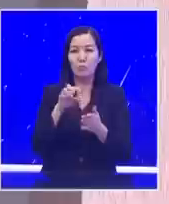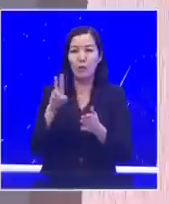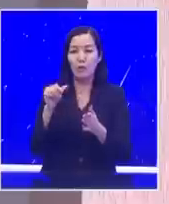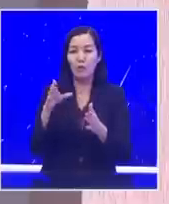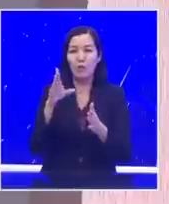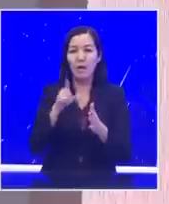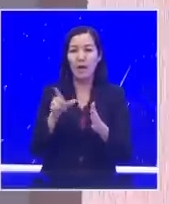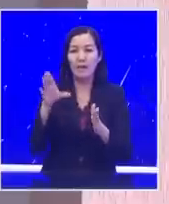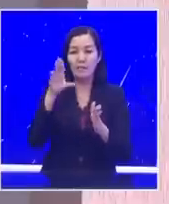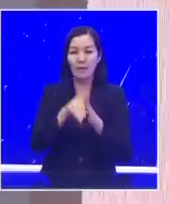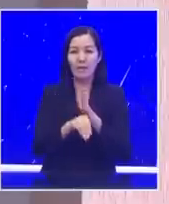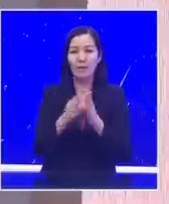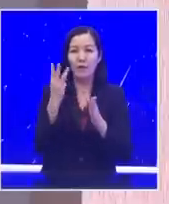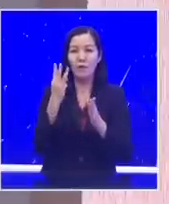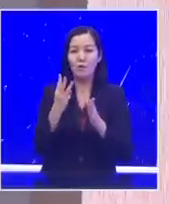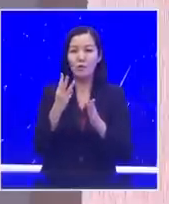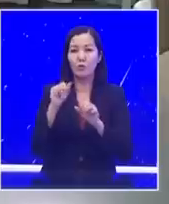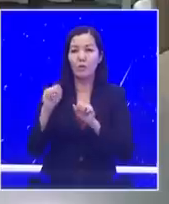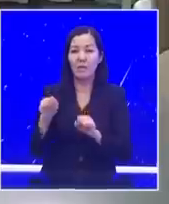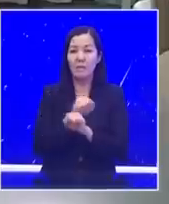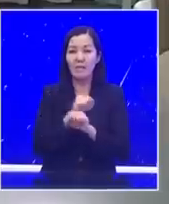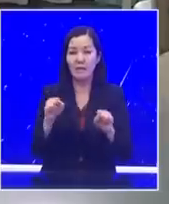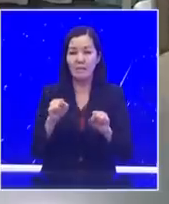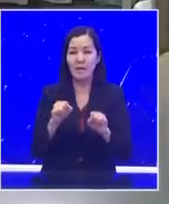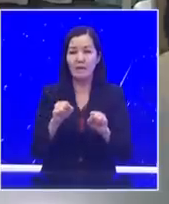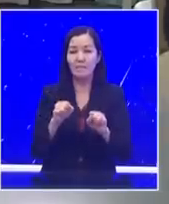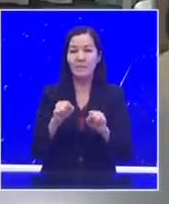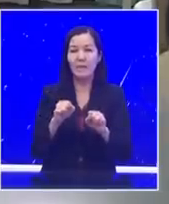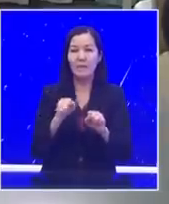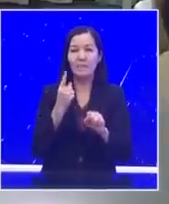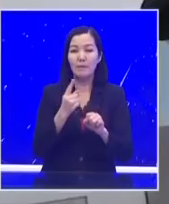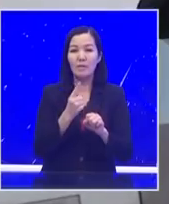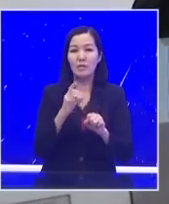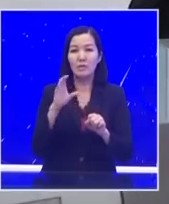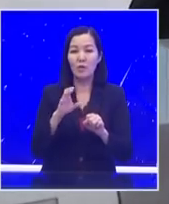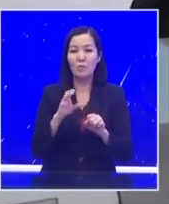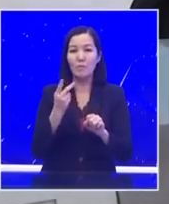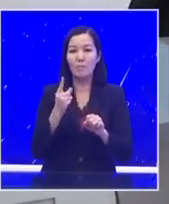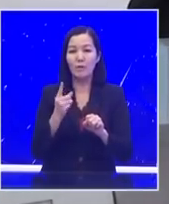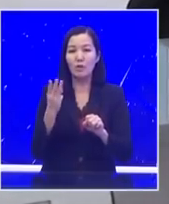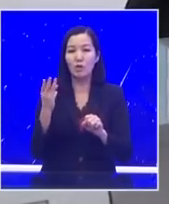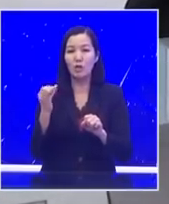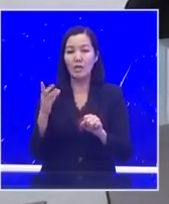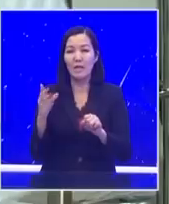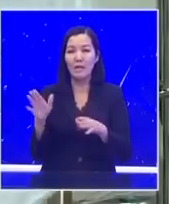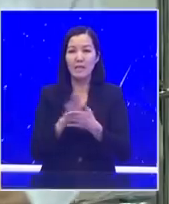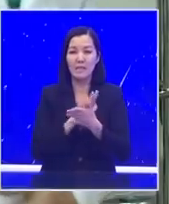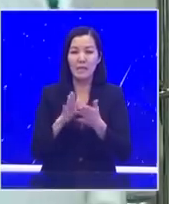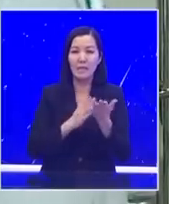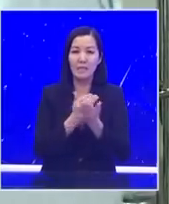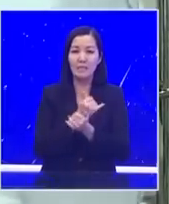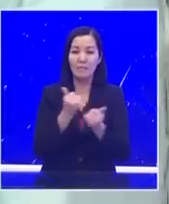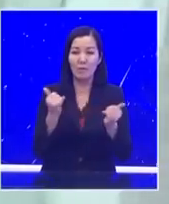кірет. Үшіншісі, сақтандырылмаған азаматтарда 1 сәуір мен 1 шілде аралығында тегін медициналық көмек алады.